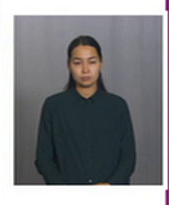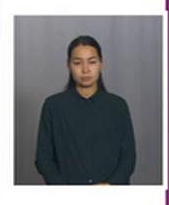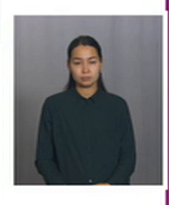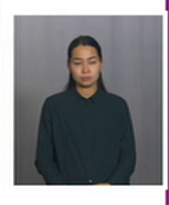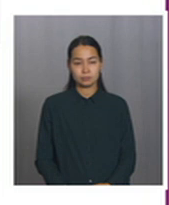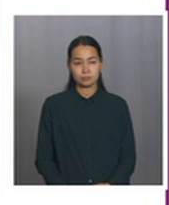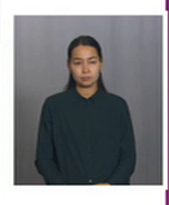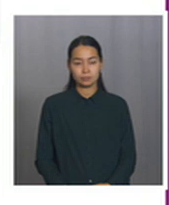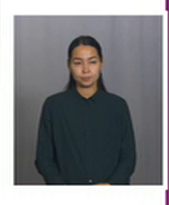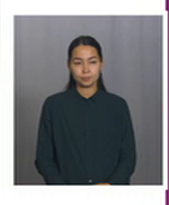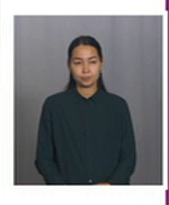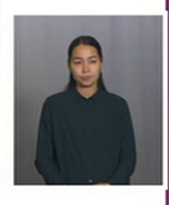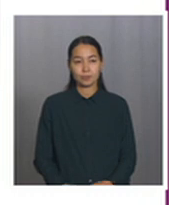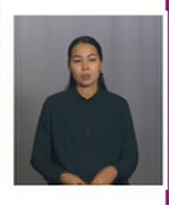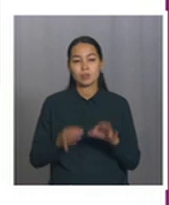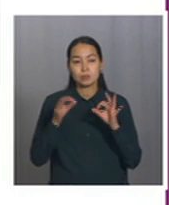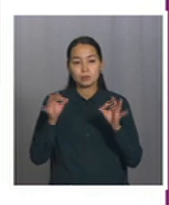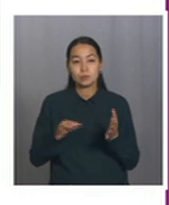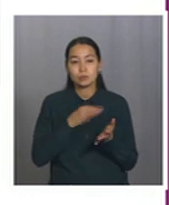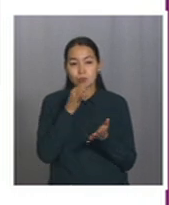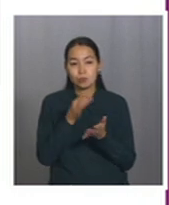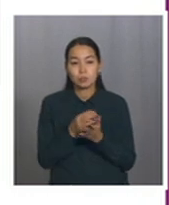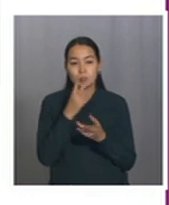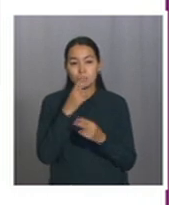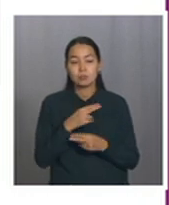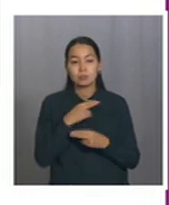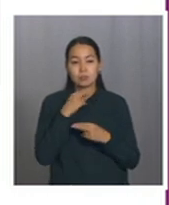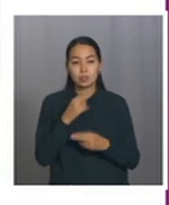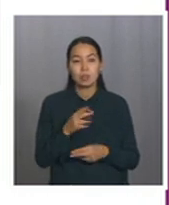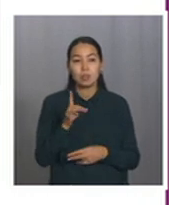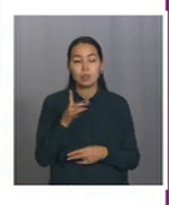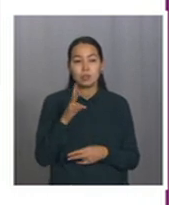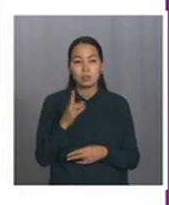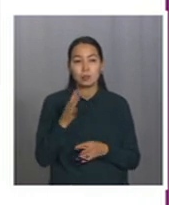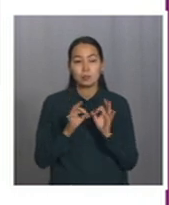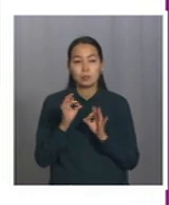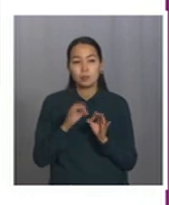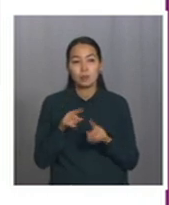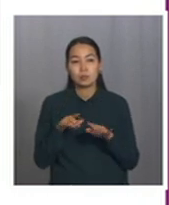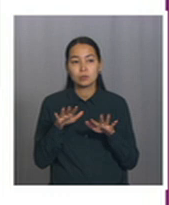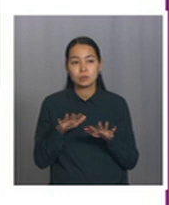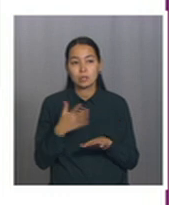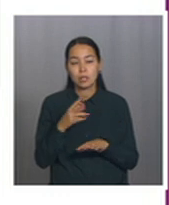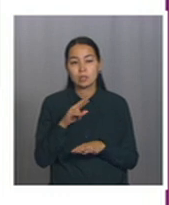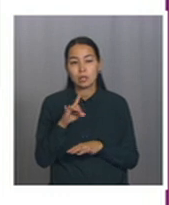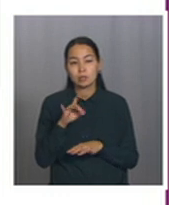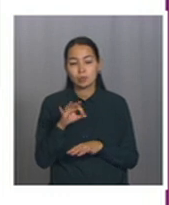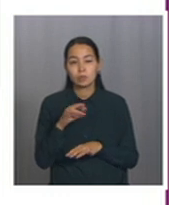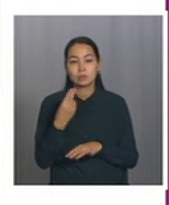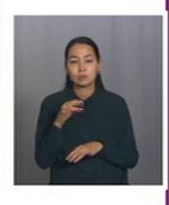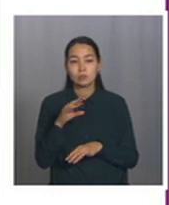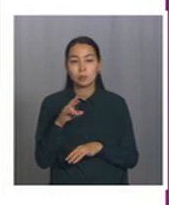Дұрыс жауапқа назар аударайық. РНК молекуласы жасушадағы орны ядра және цитоплазма,